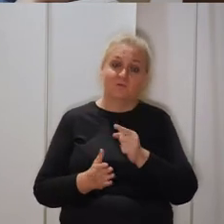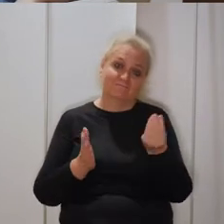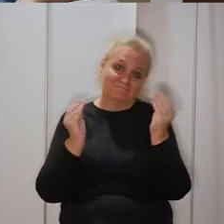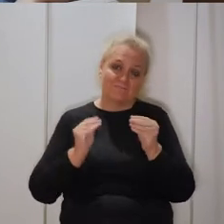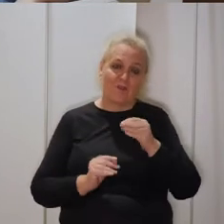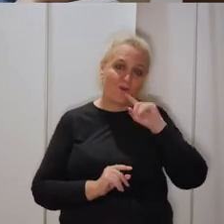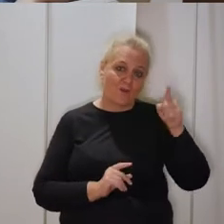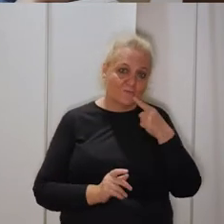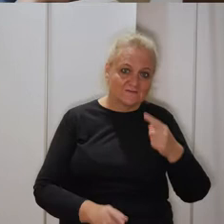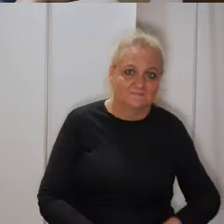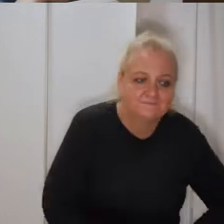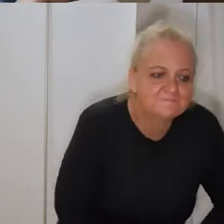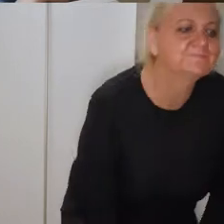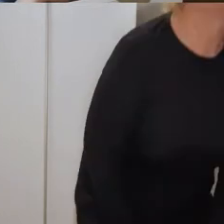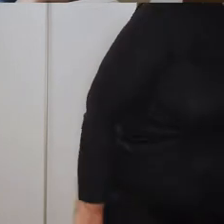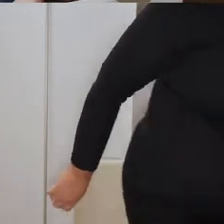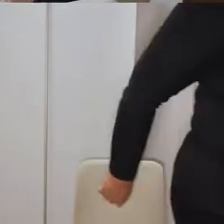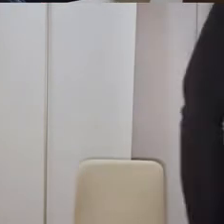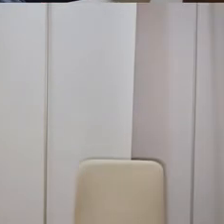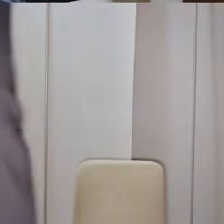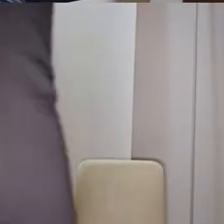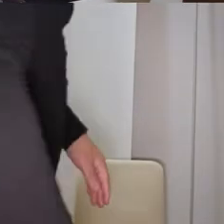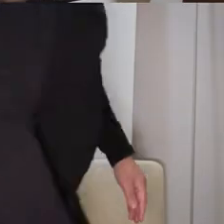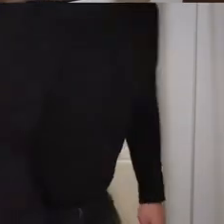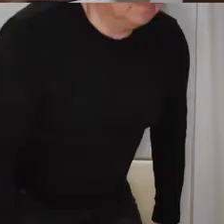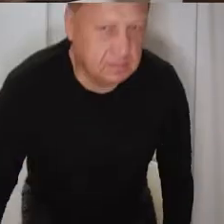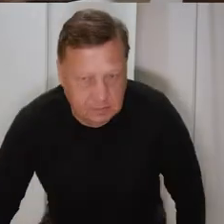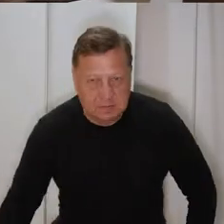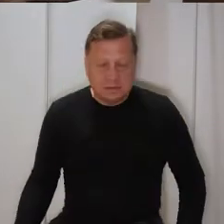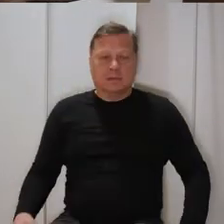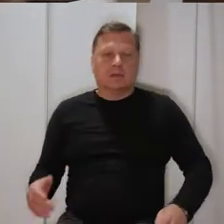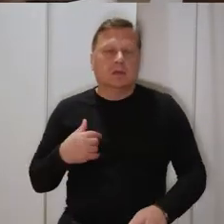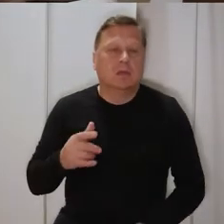znajdzie. Tak, taka myśl mi się pojawiła, że ziny reagują